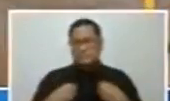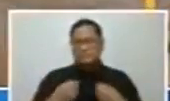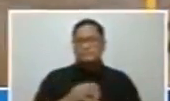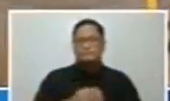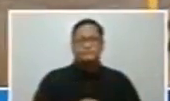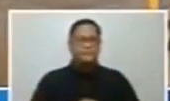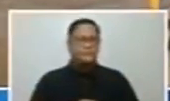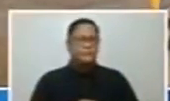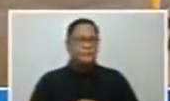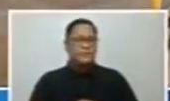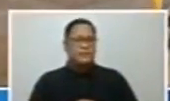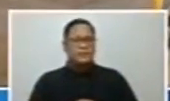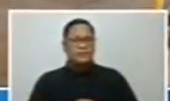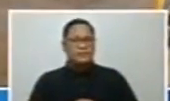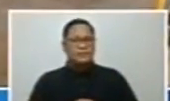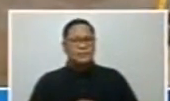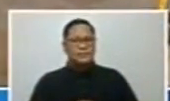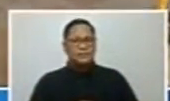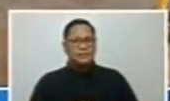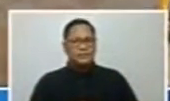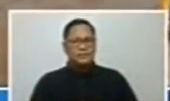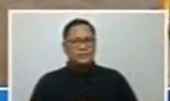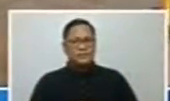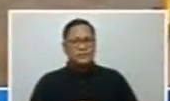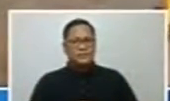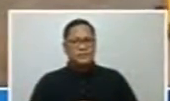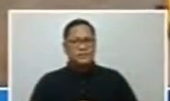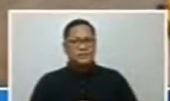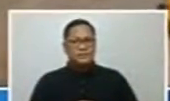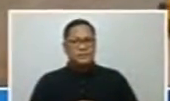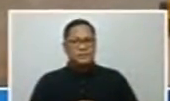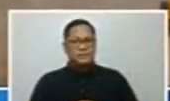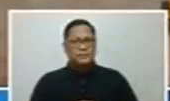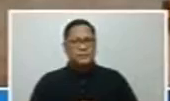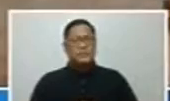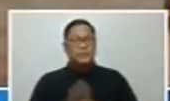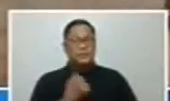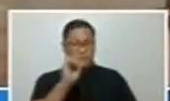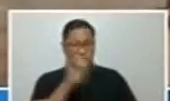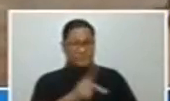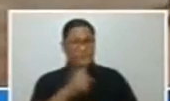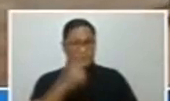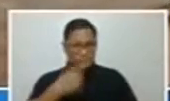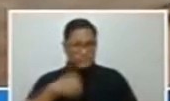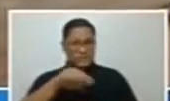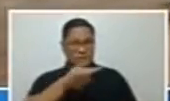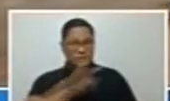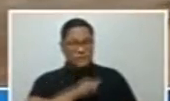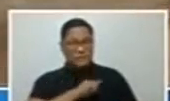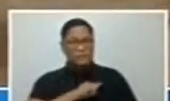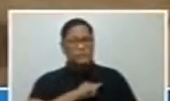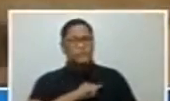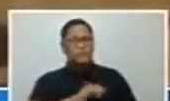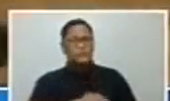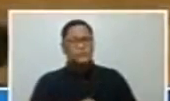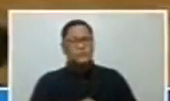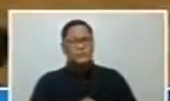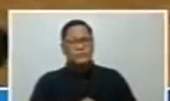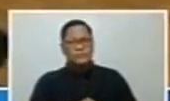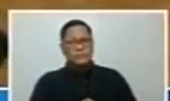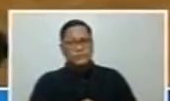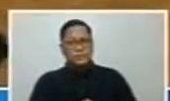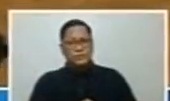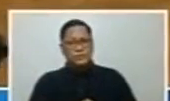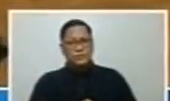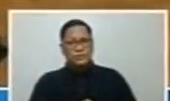aeroplano, may coordination tayo yan kasi tumatawag lahat yan sa ating call center. Ang lahat na